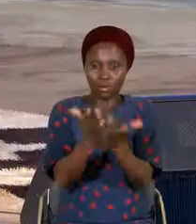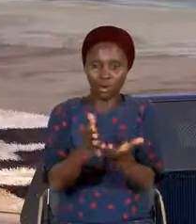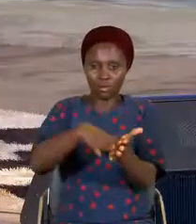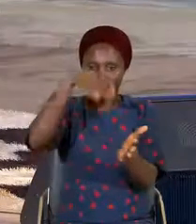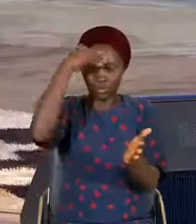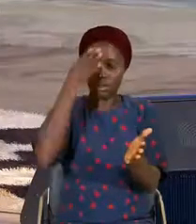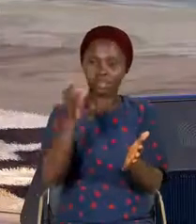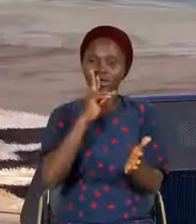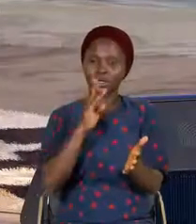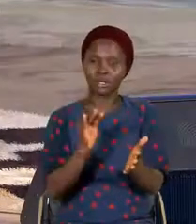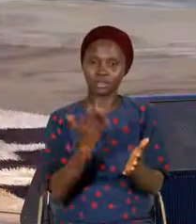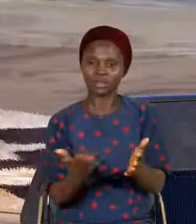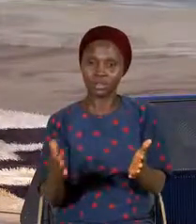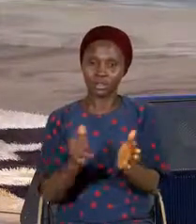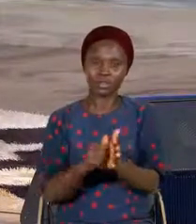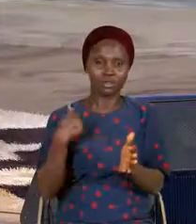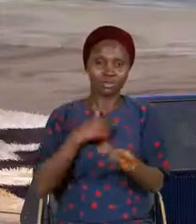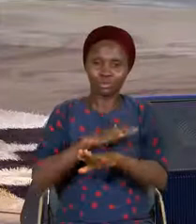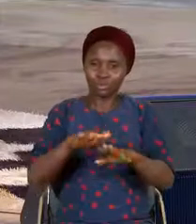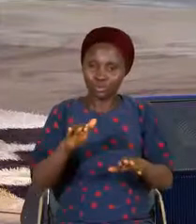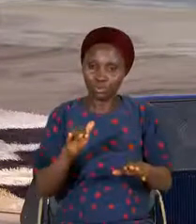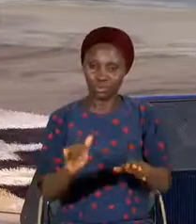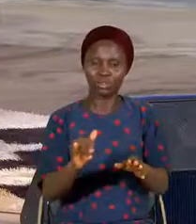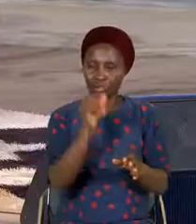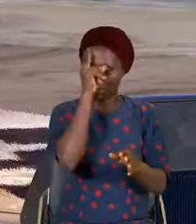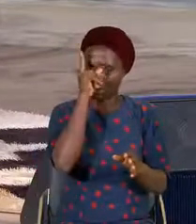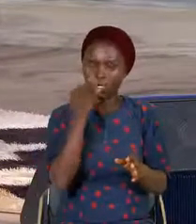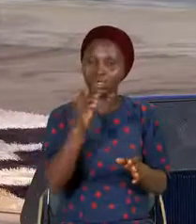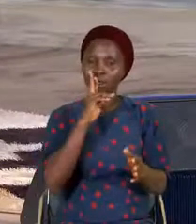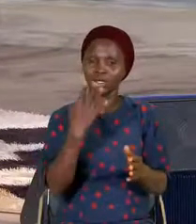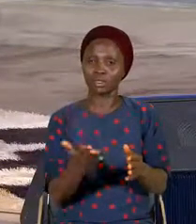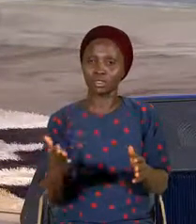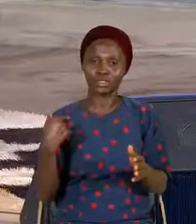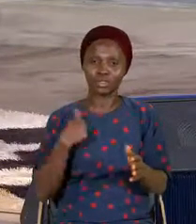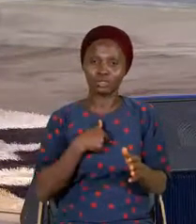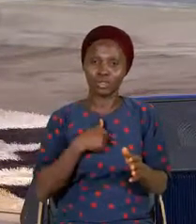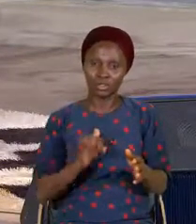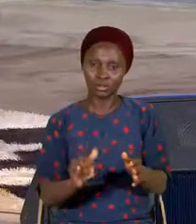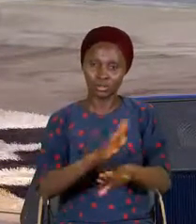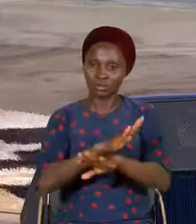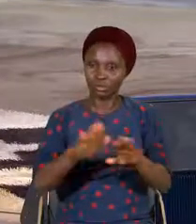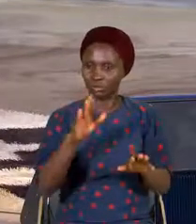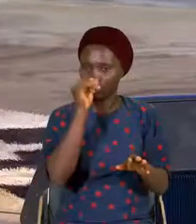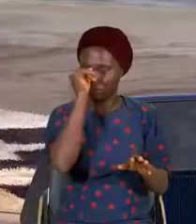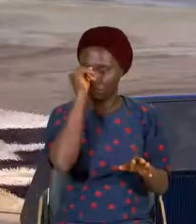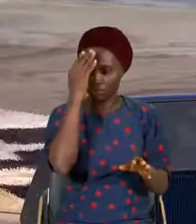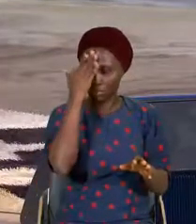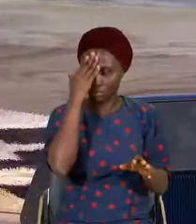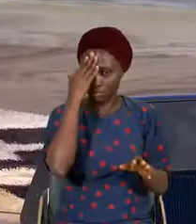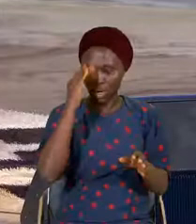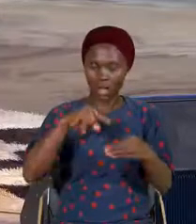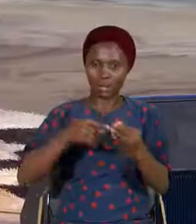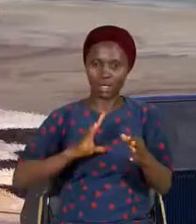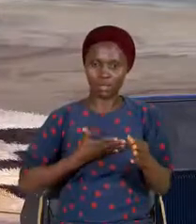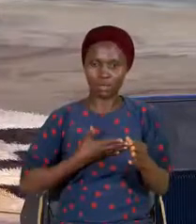il y a des choses que nous ne comprenons pas encore. Il y a des choses que nous ne connaissons pas au sujet de nos actions personnelles,